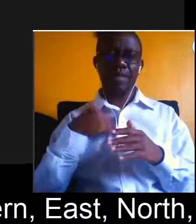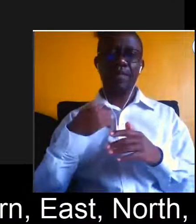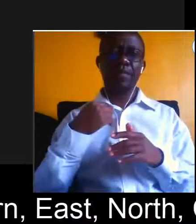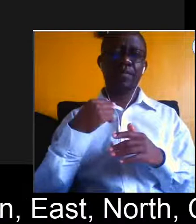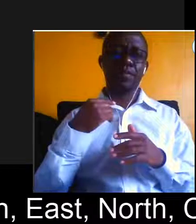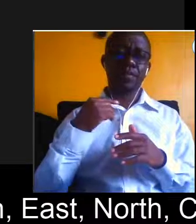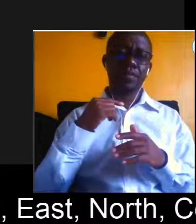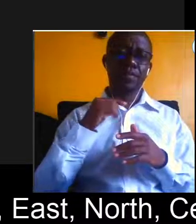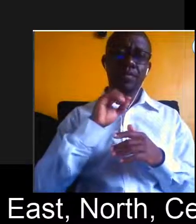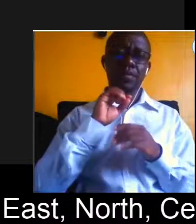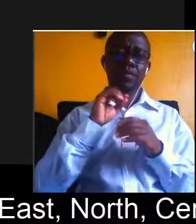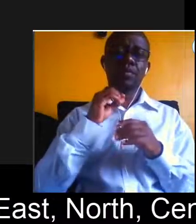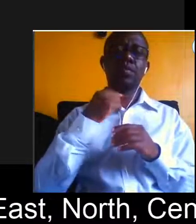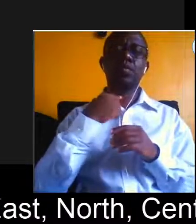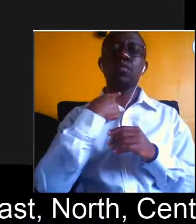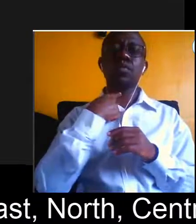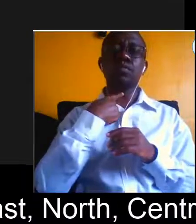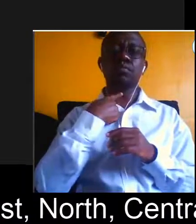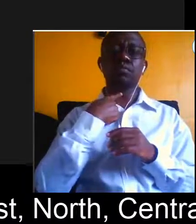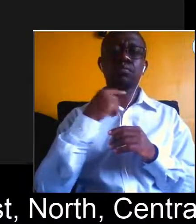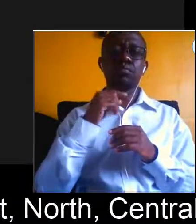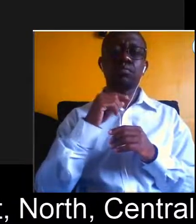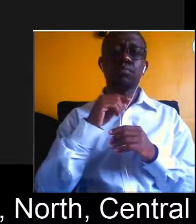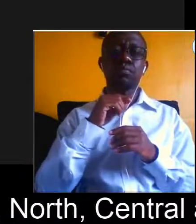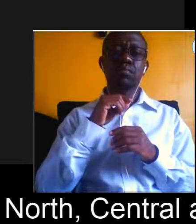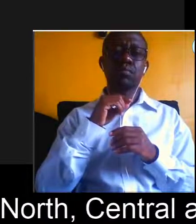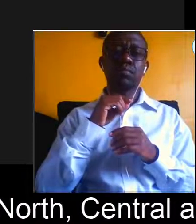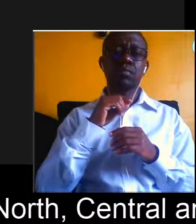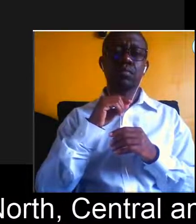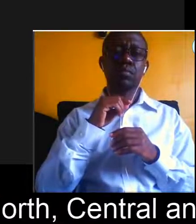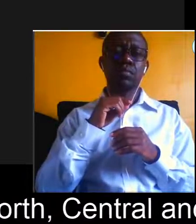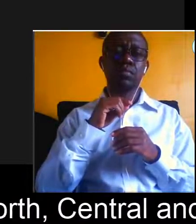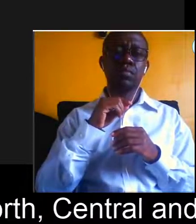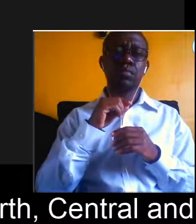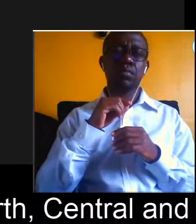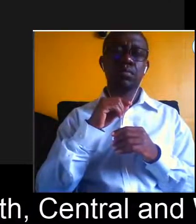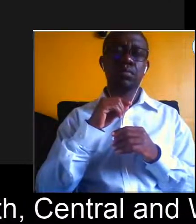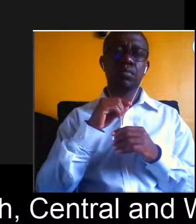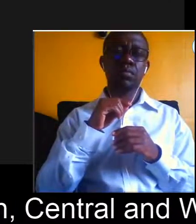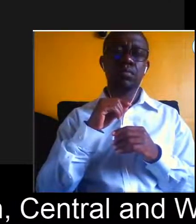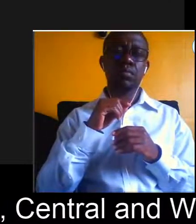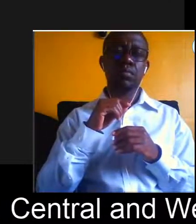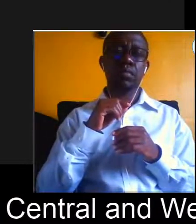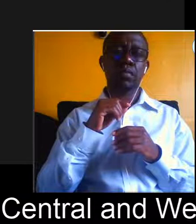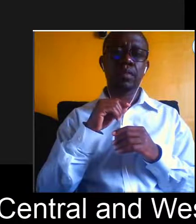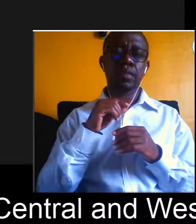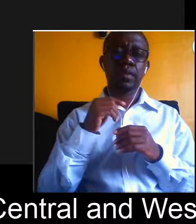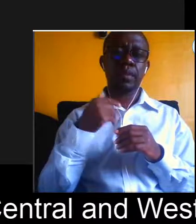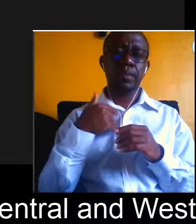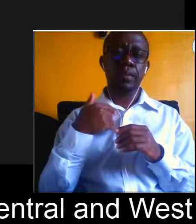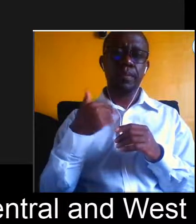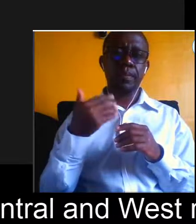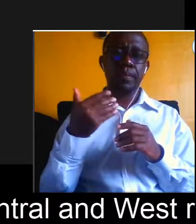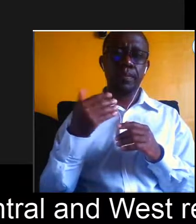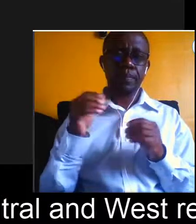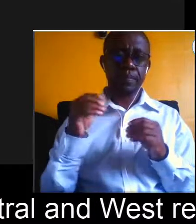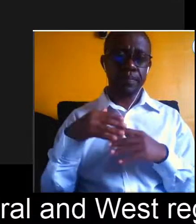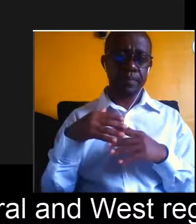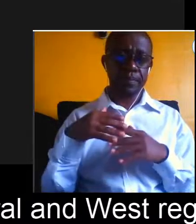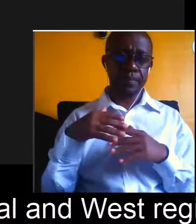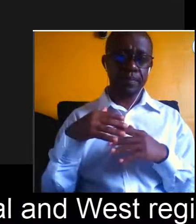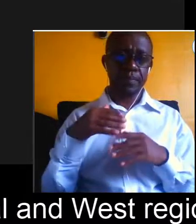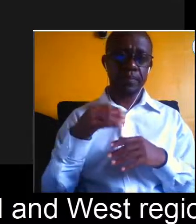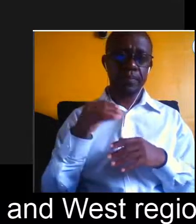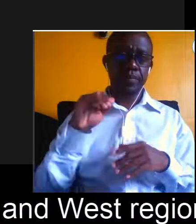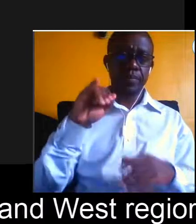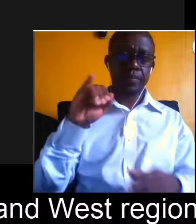Oh. You see, to put on the one. Let me summarize right now. I'm at the end. Jennifer,